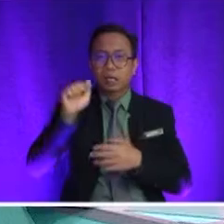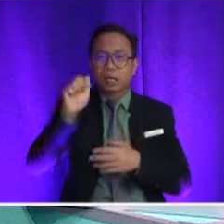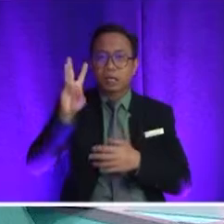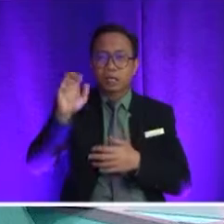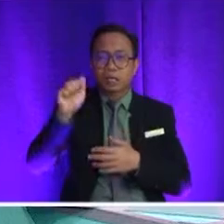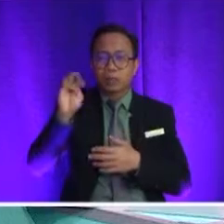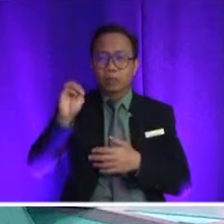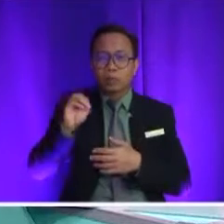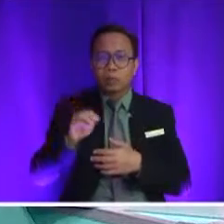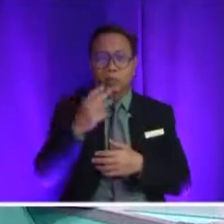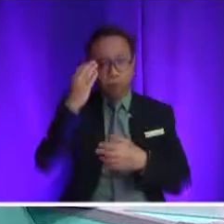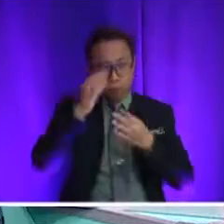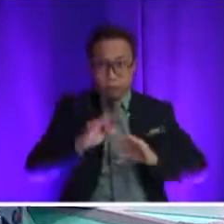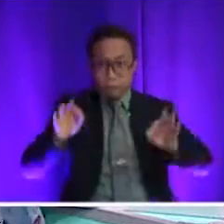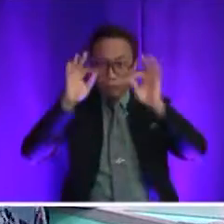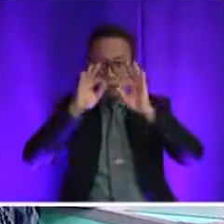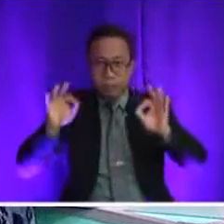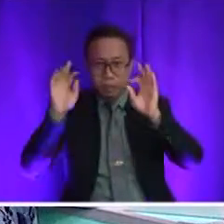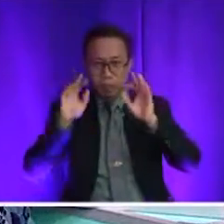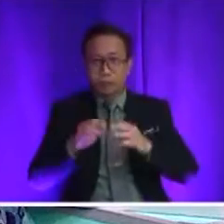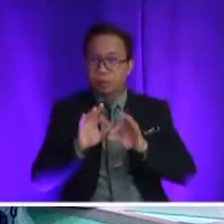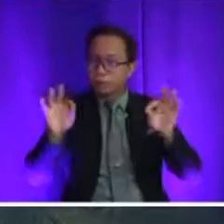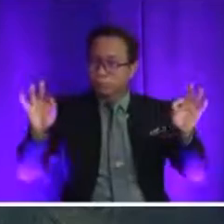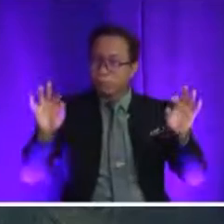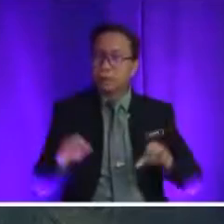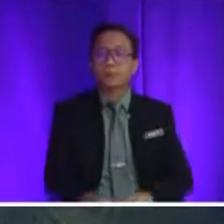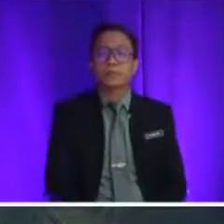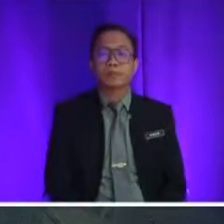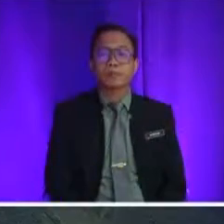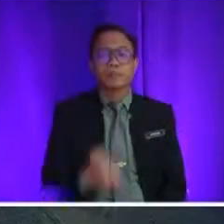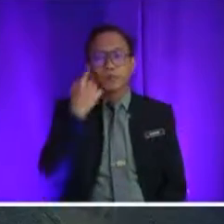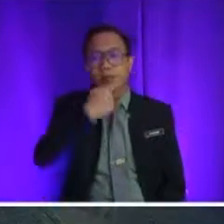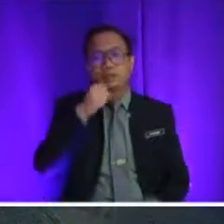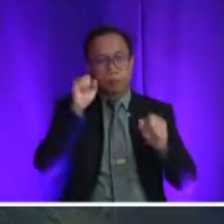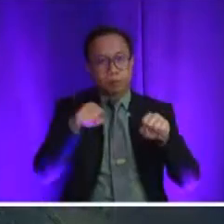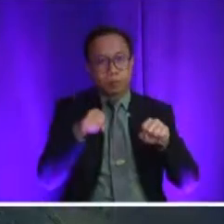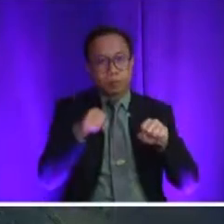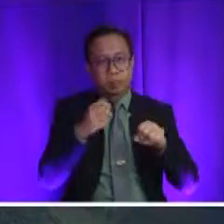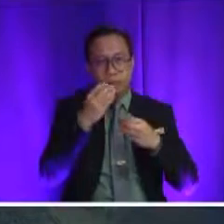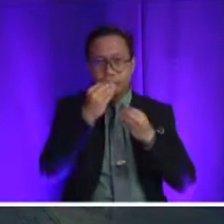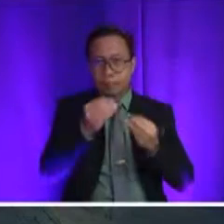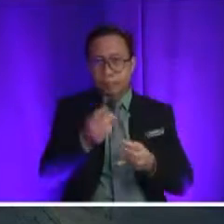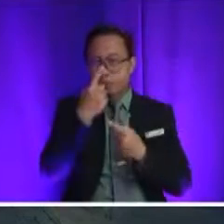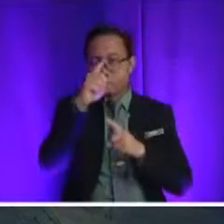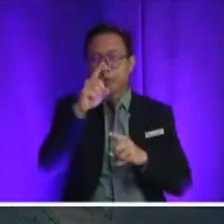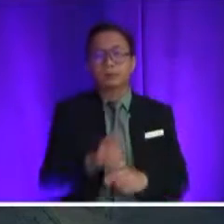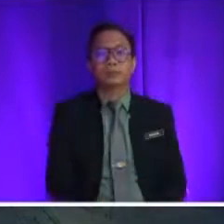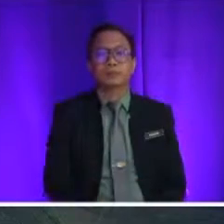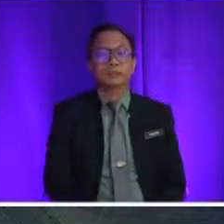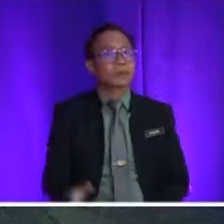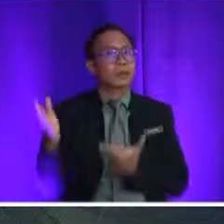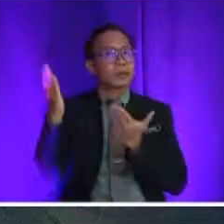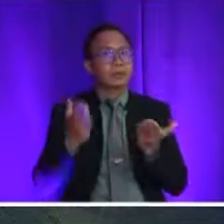ulaskan asap yang boleh ulas kah murid-murid Sabtu yang beli ulaskan Hai cilik